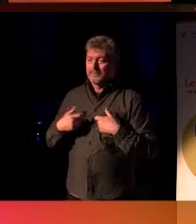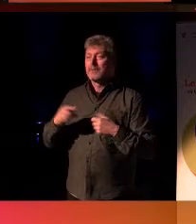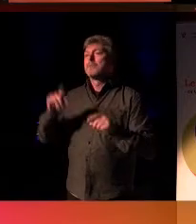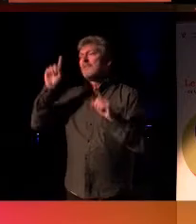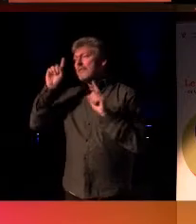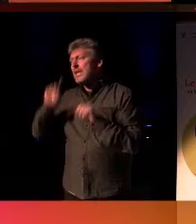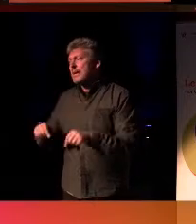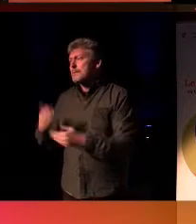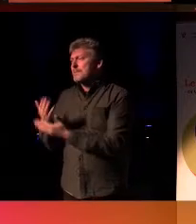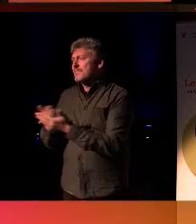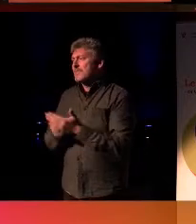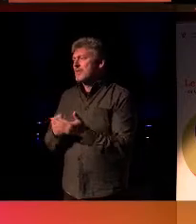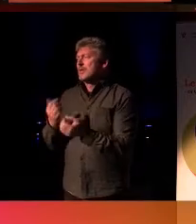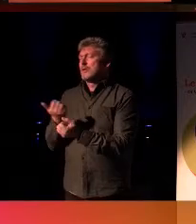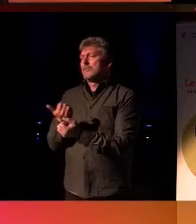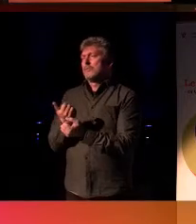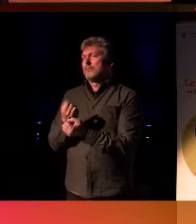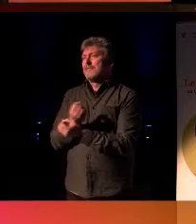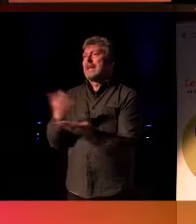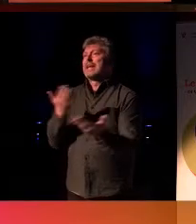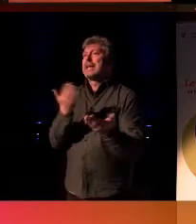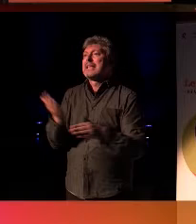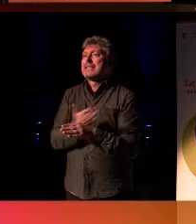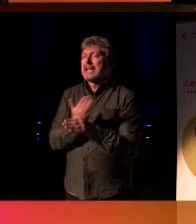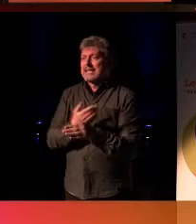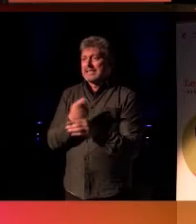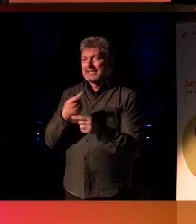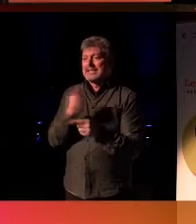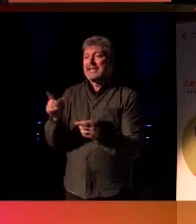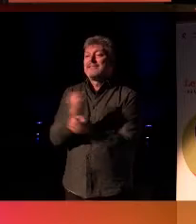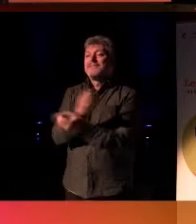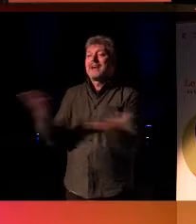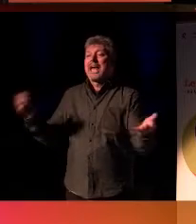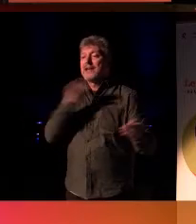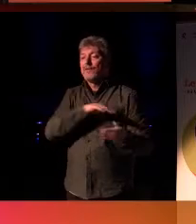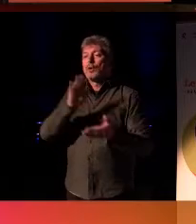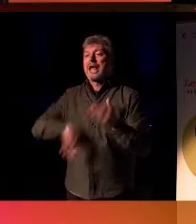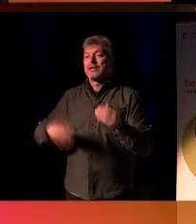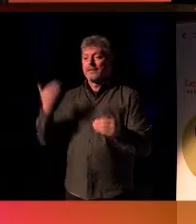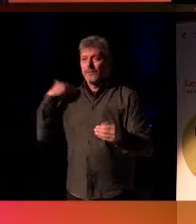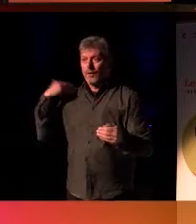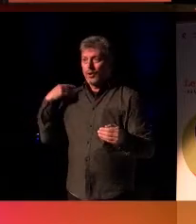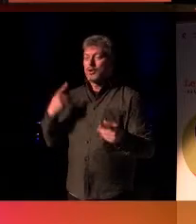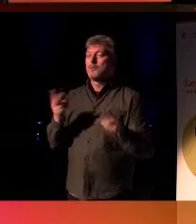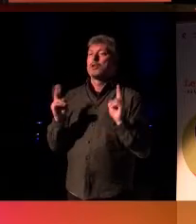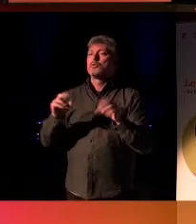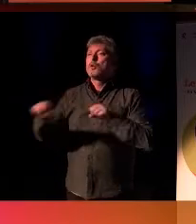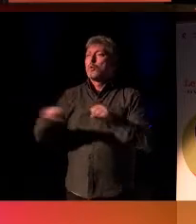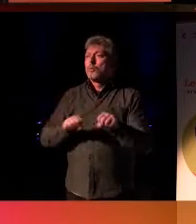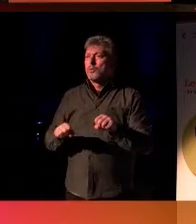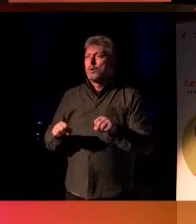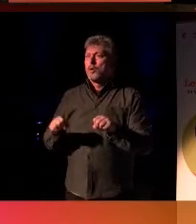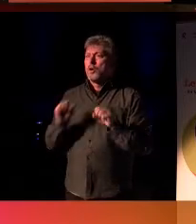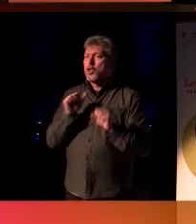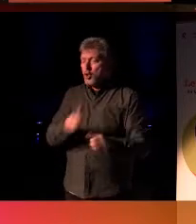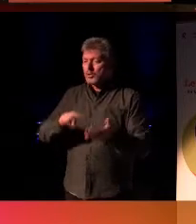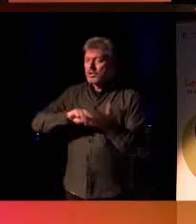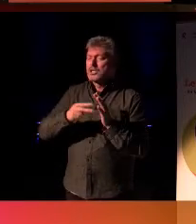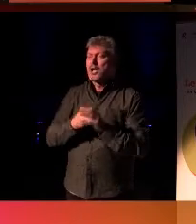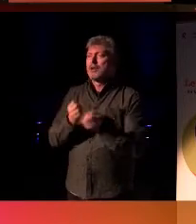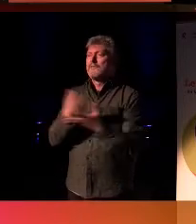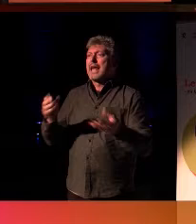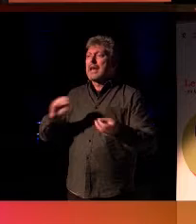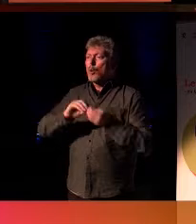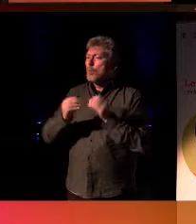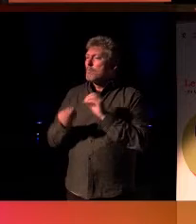flere, og gi behandling der vi ikke kunne tidligere. Kommunene må håndtere flere komplekse problemstillinger, og som